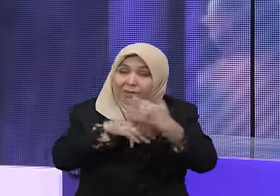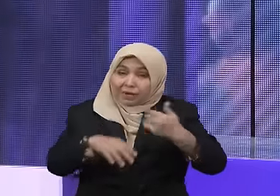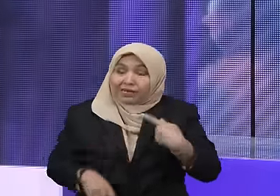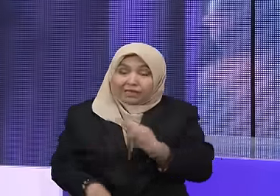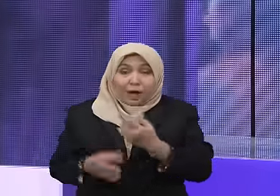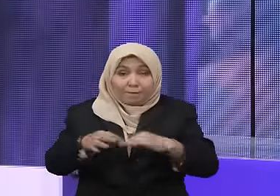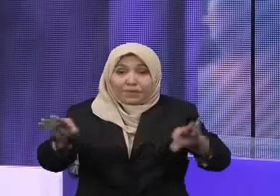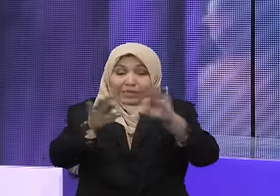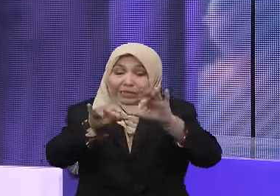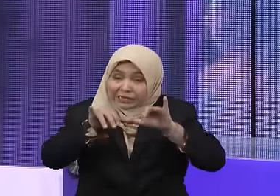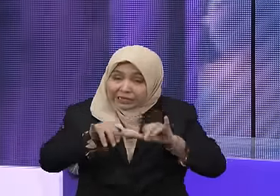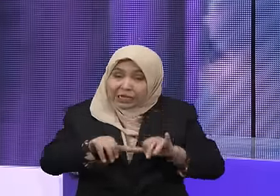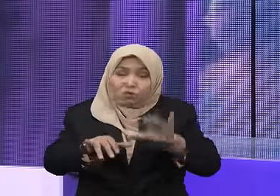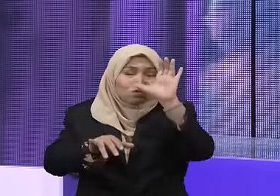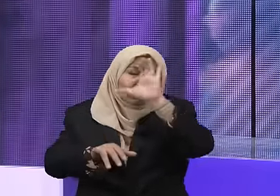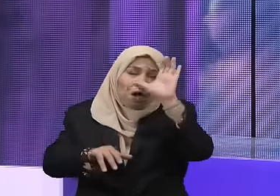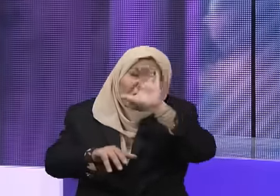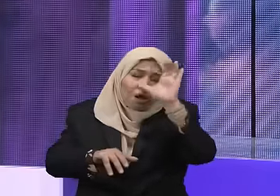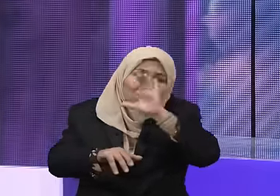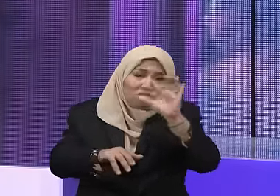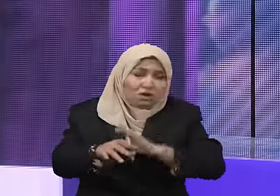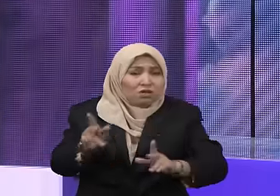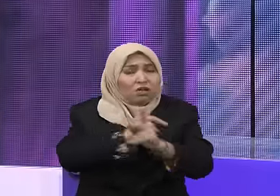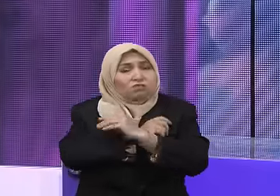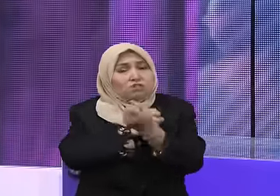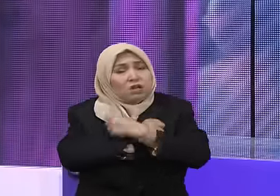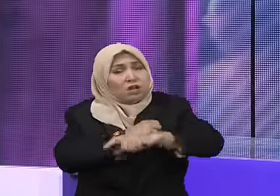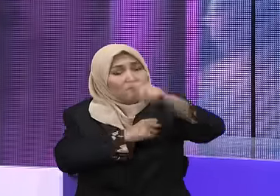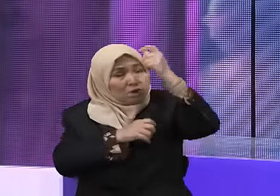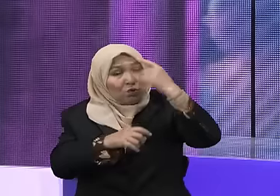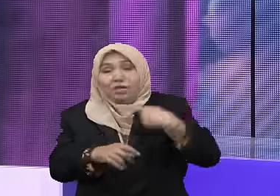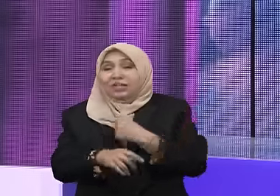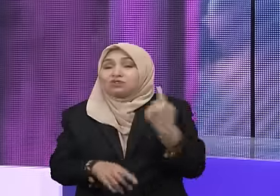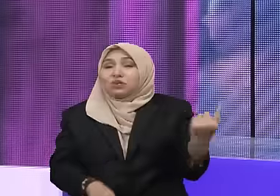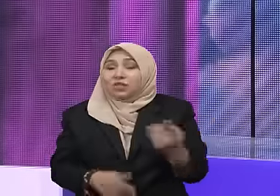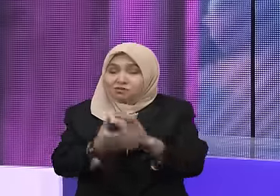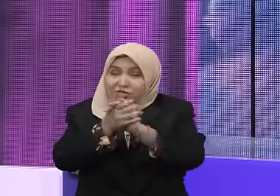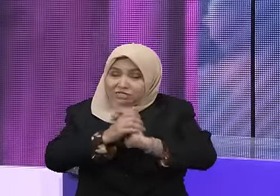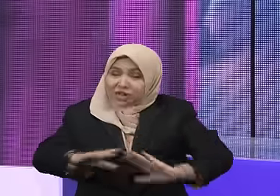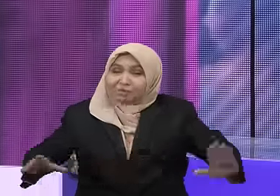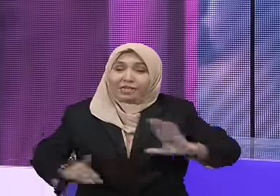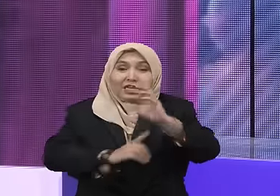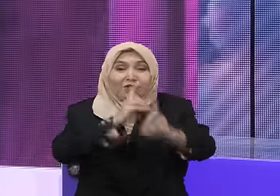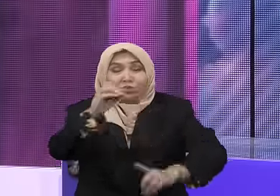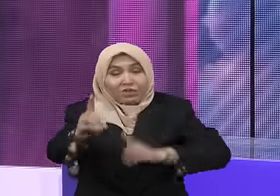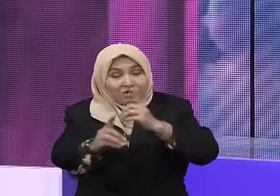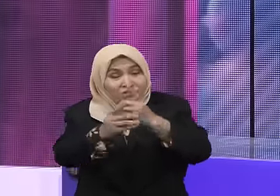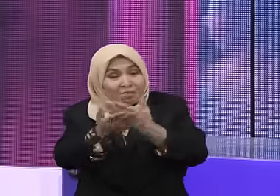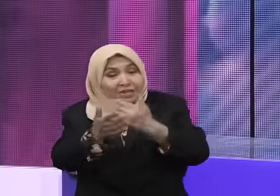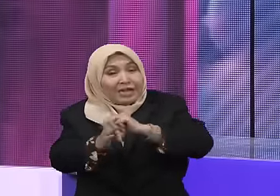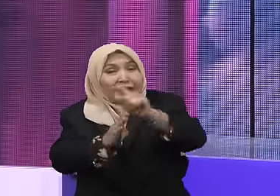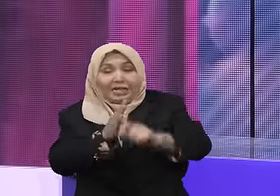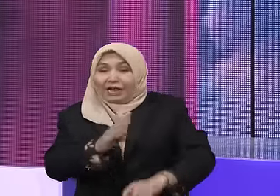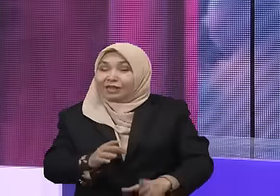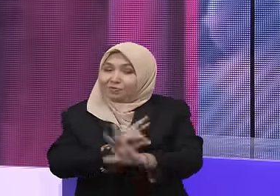Yang penting kita terus mencari kasih sayang Tuhan untuk kita sentiasa selamat di dunia sampai ke akhirat.